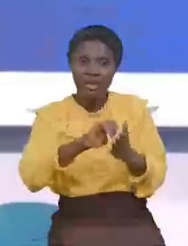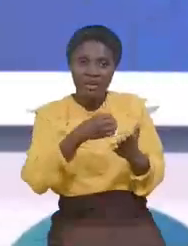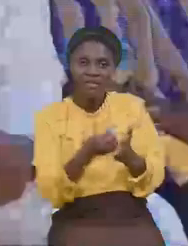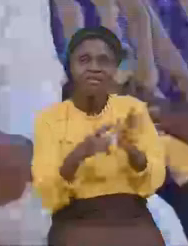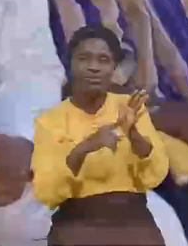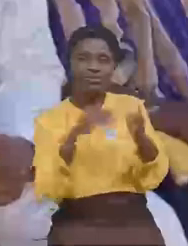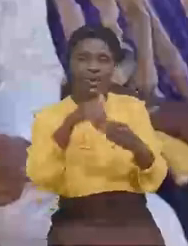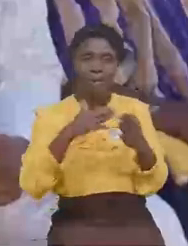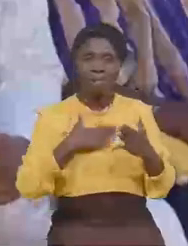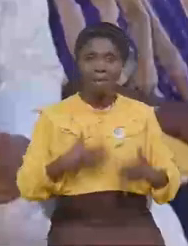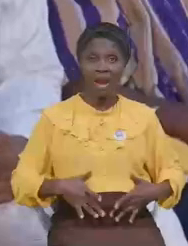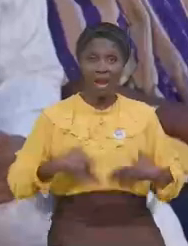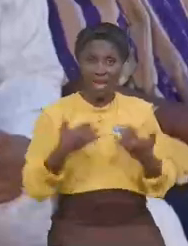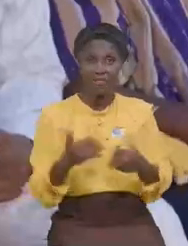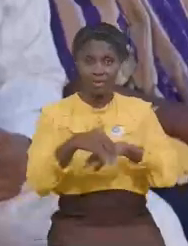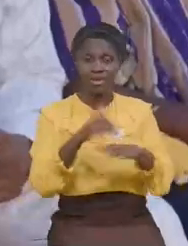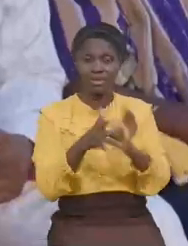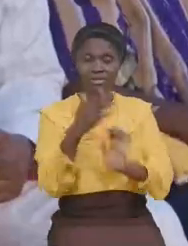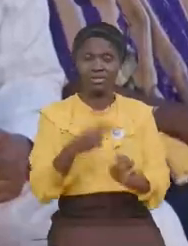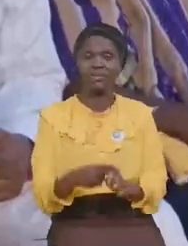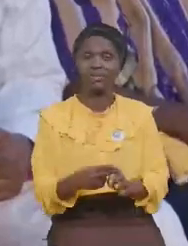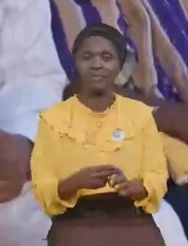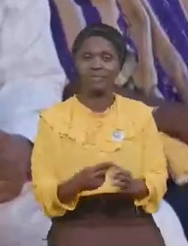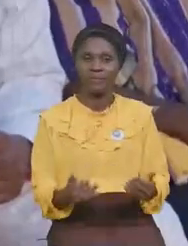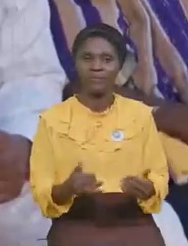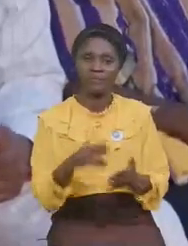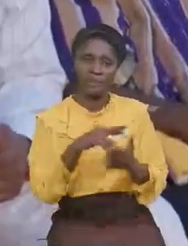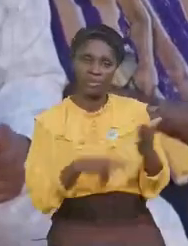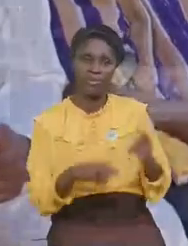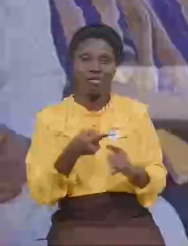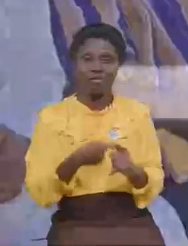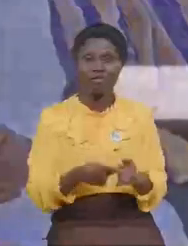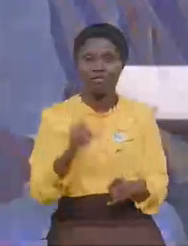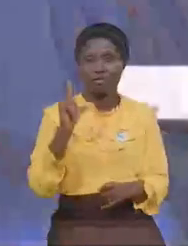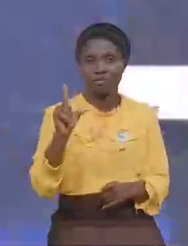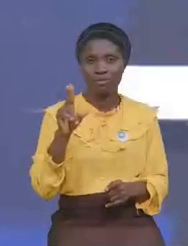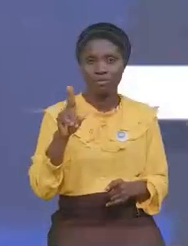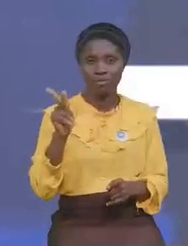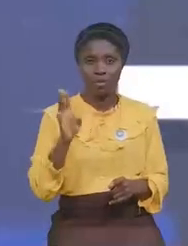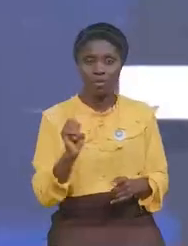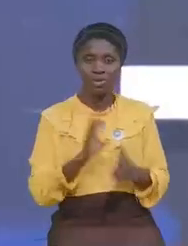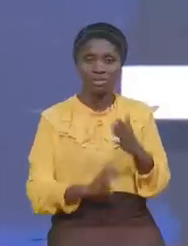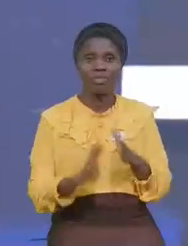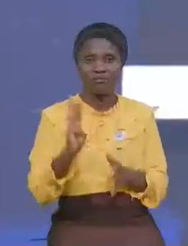évident dans ma vie ce soir. Je lis de Luc 4,